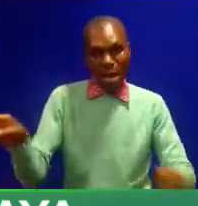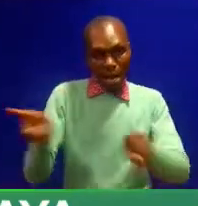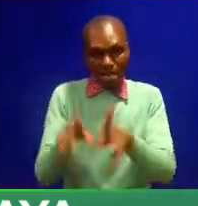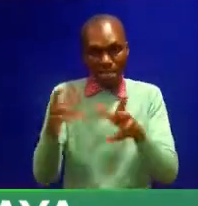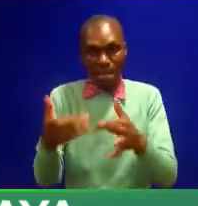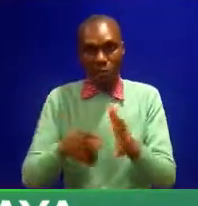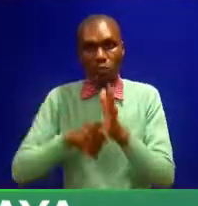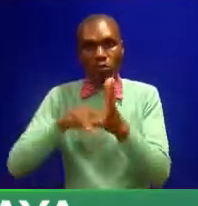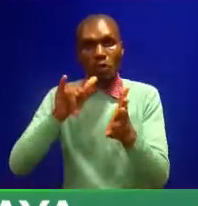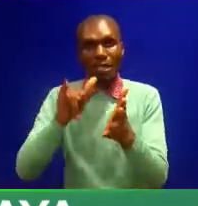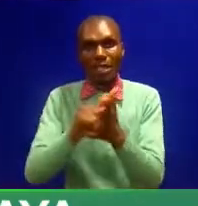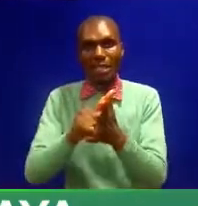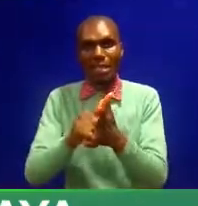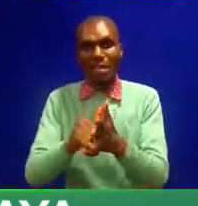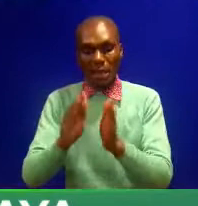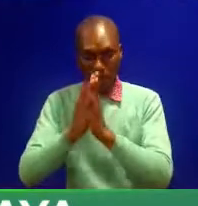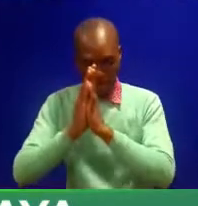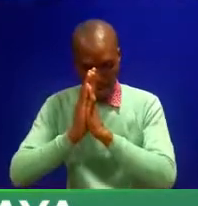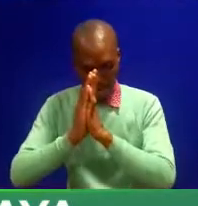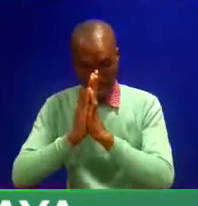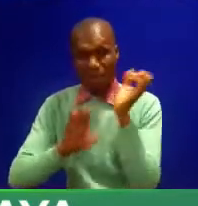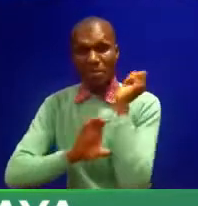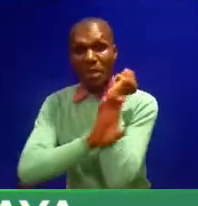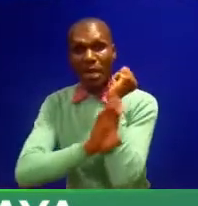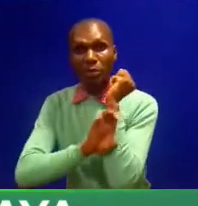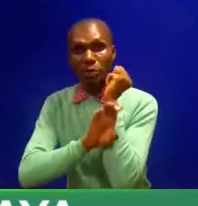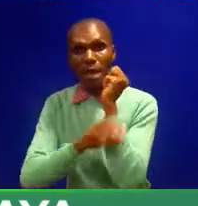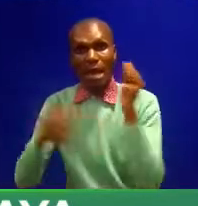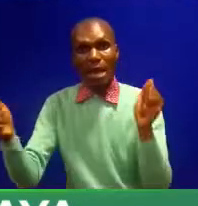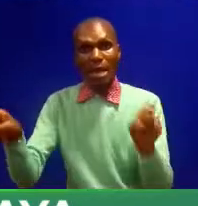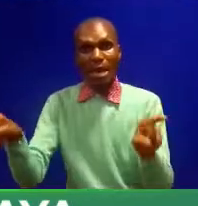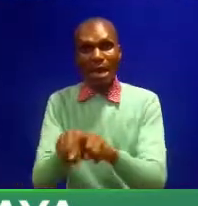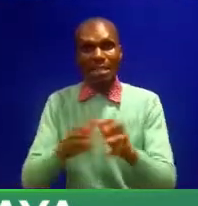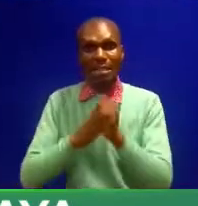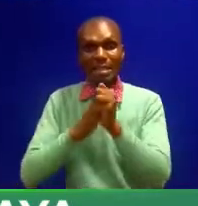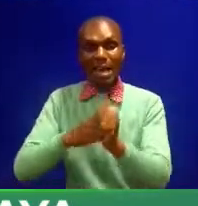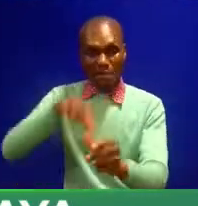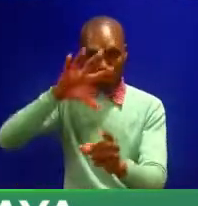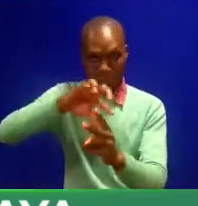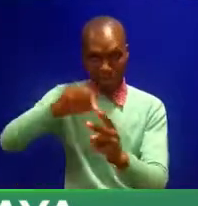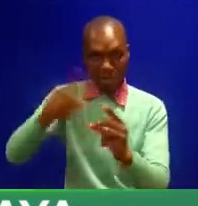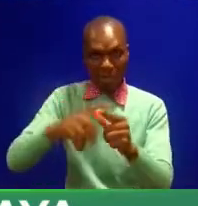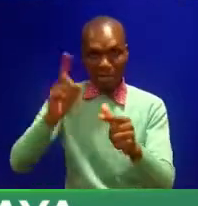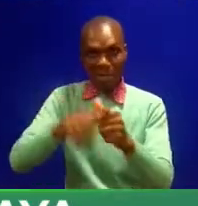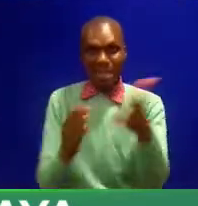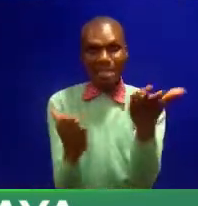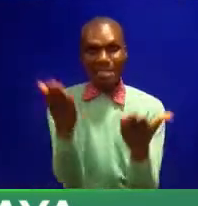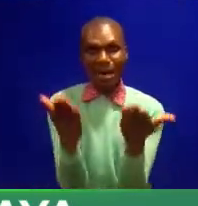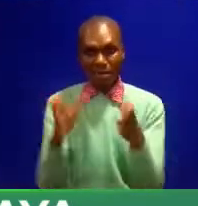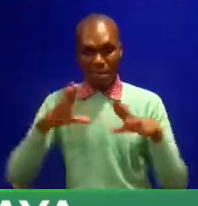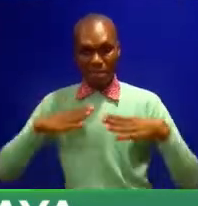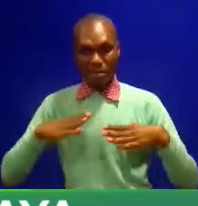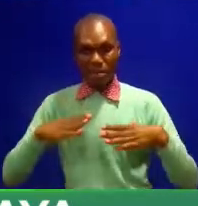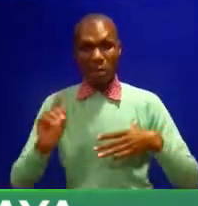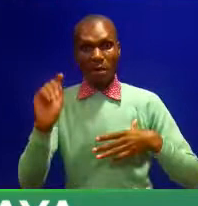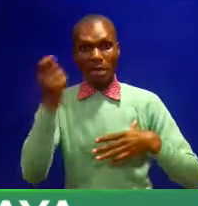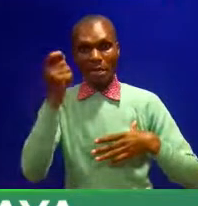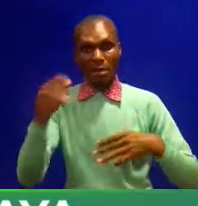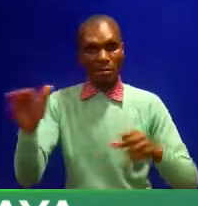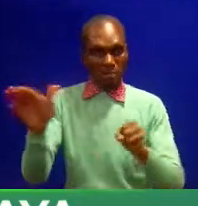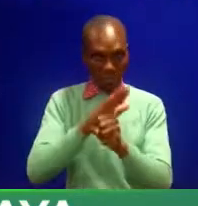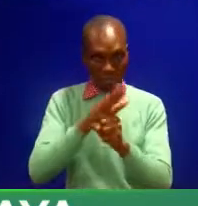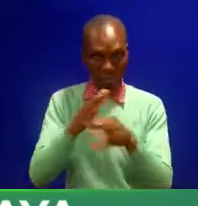na kwende kinga banyara ko bagusabira ense ya Kenya anene abara yao banyara ko bagochorwa banyara ko bakora ense ya Kenya na ba Kenya